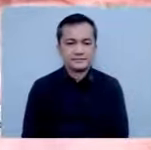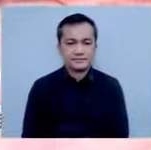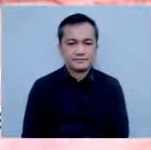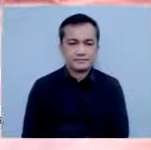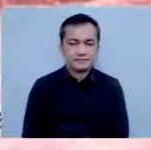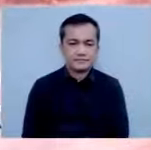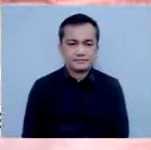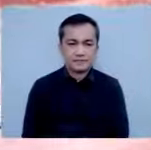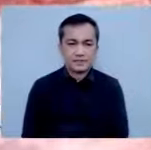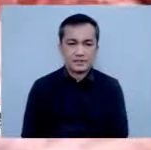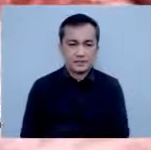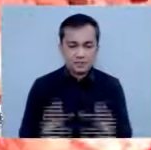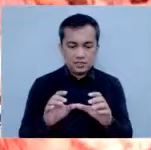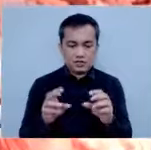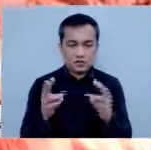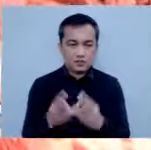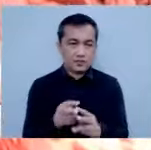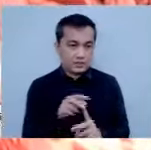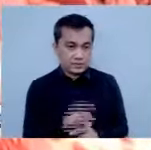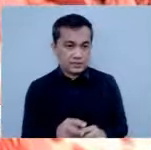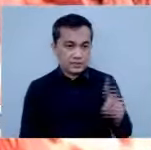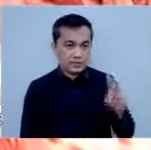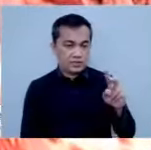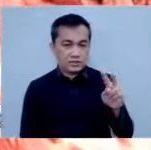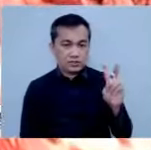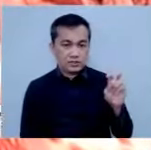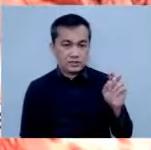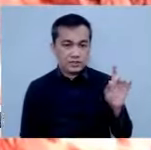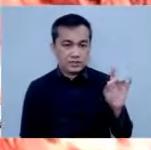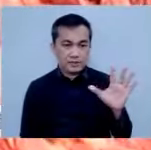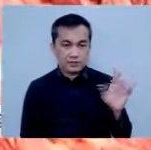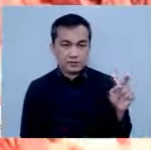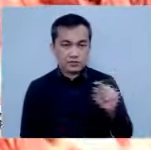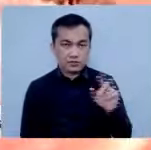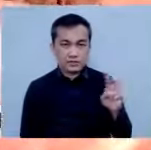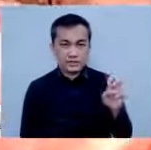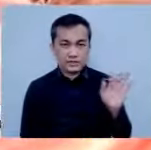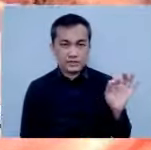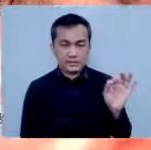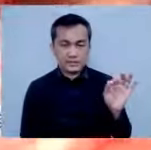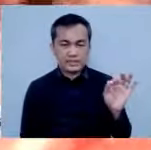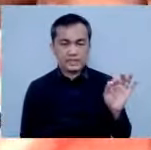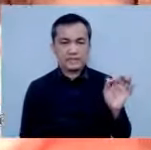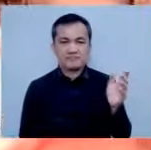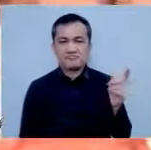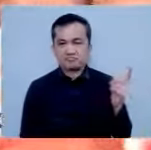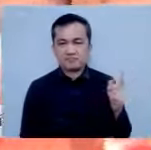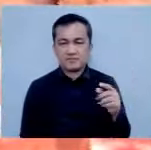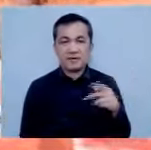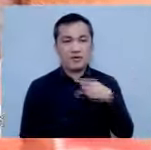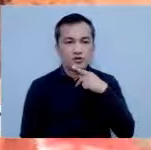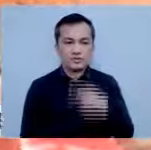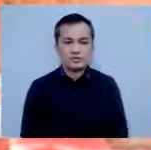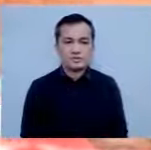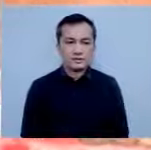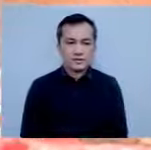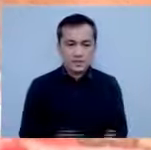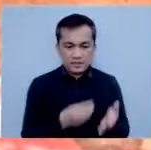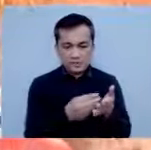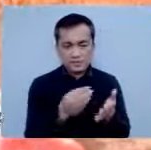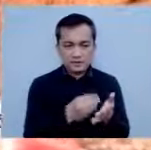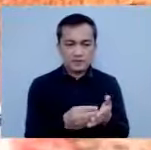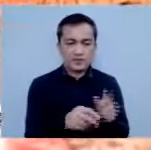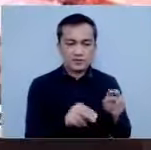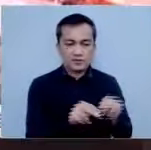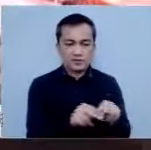Dito sa Commonwealth Market, nasa 285 hanggang 290 ang kilo ng karneng baboy. Para sa mga mamimili, normal pa